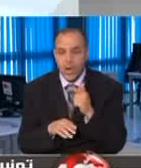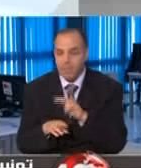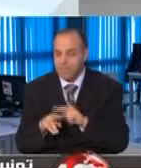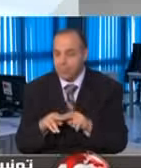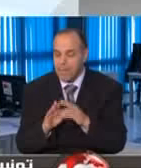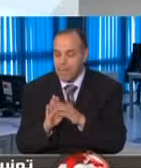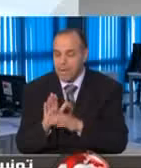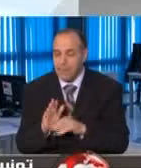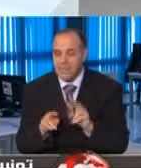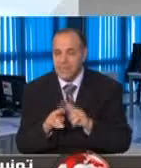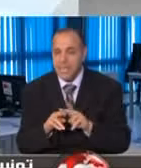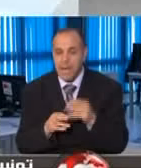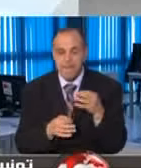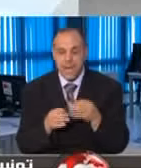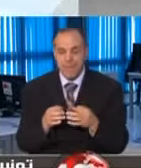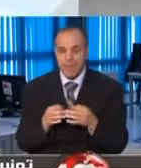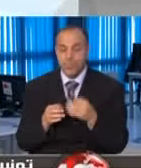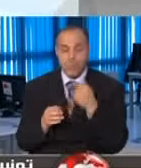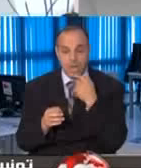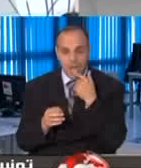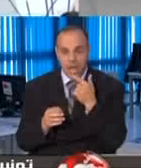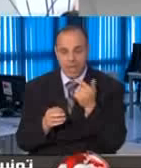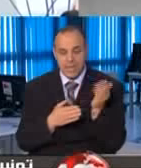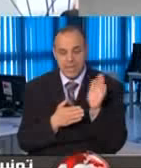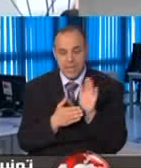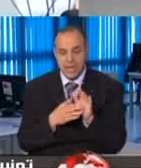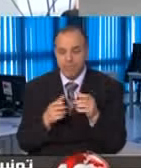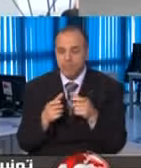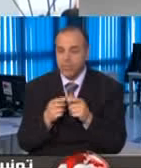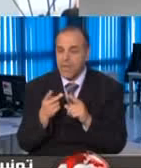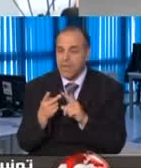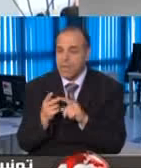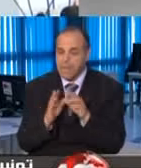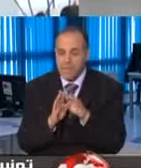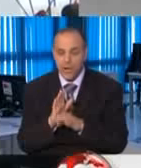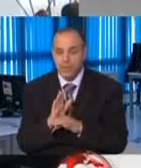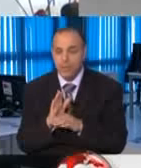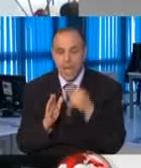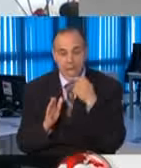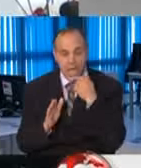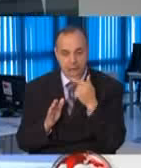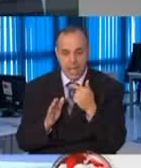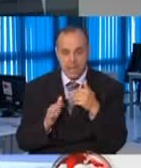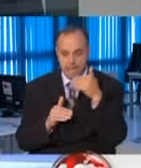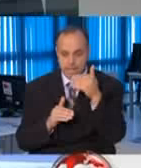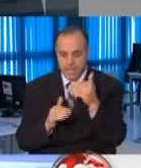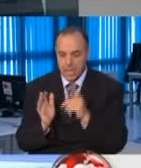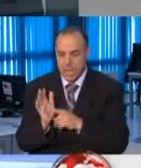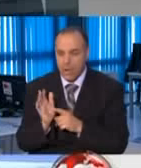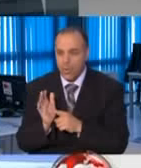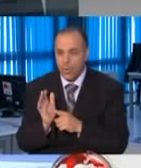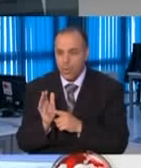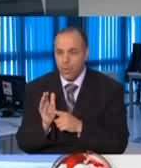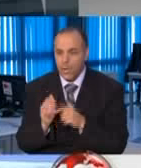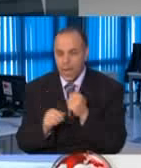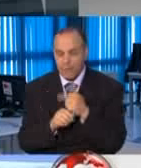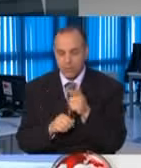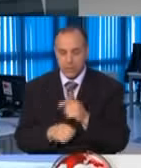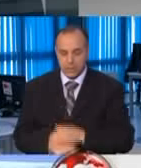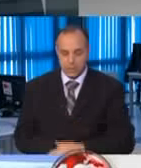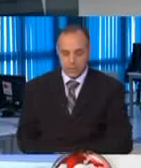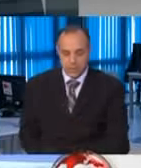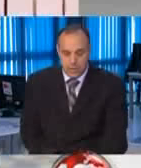تحسين برنامج إصلاح القضاء من خلال استعراض الدفعة الثانية من البرنامج التي سيتم الشروع فيها خلال السنة